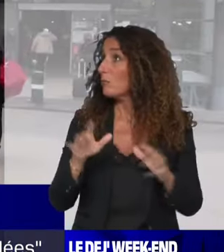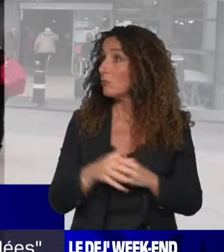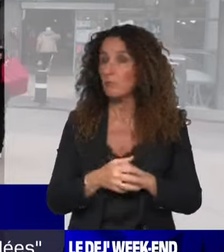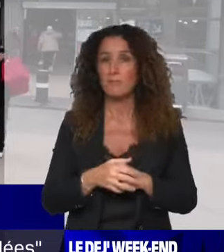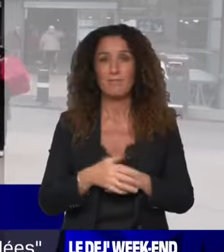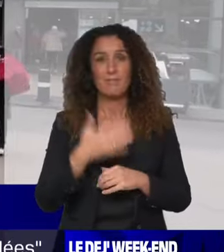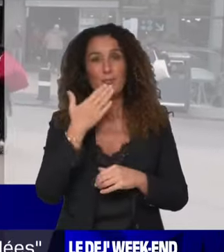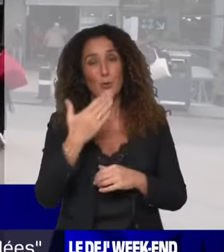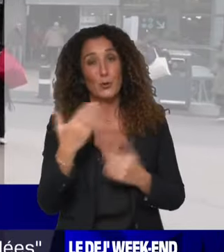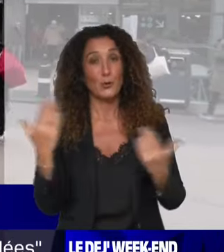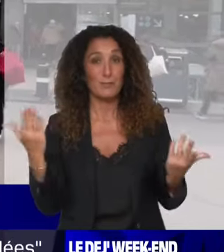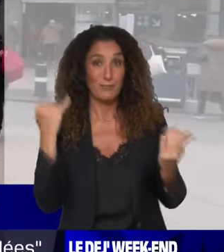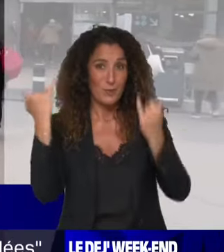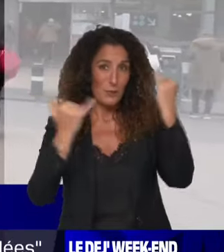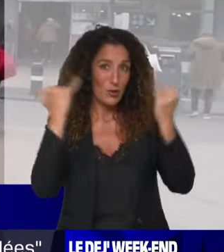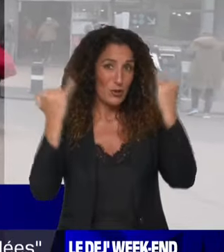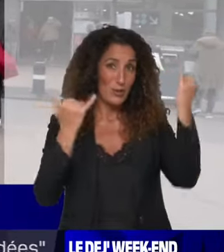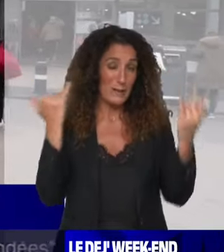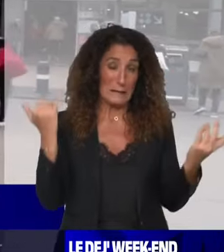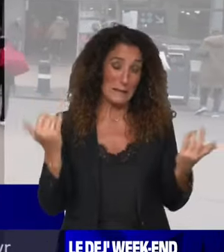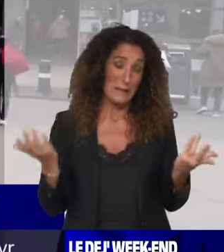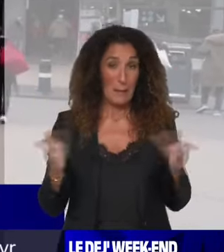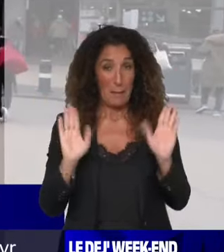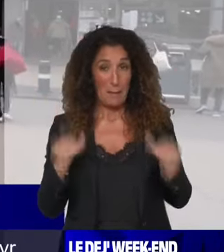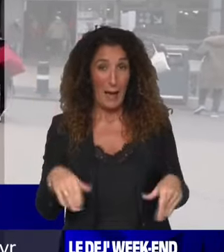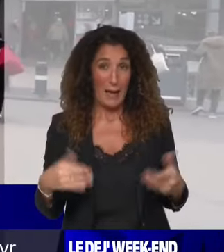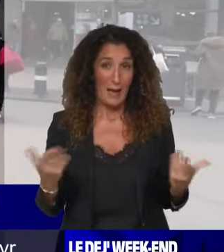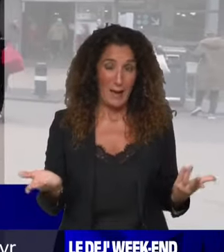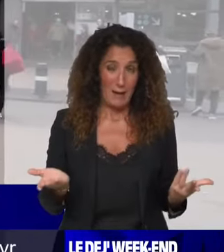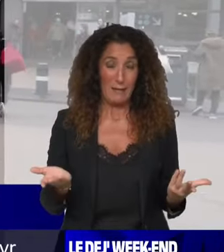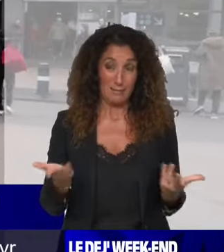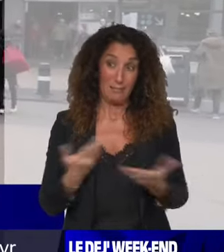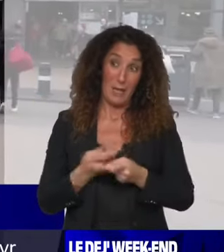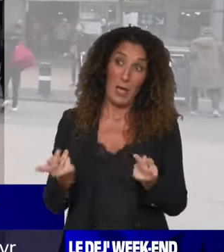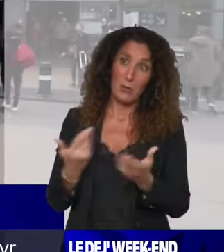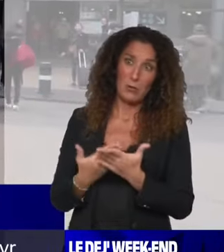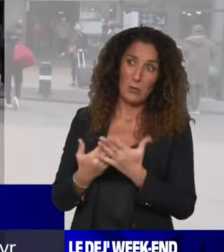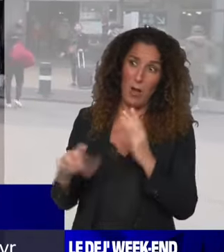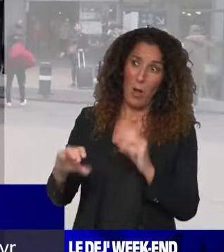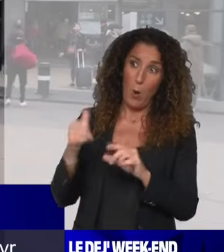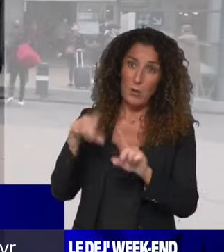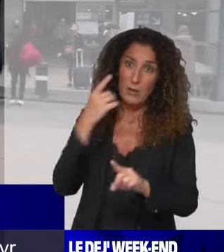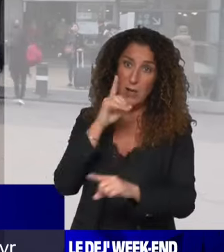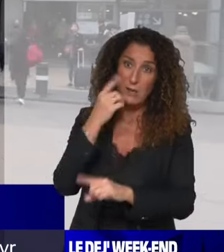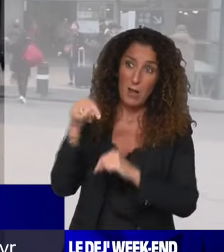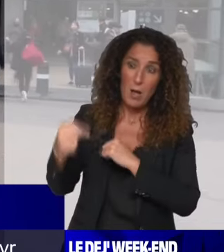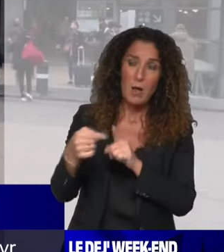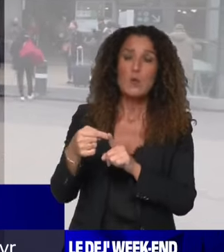Bonjour Fanny, bah vous l'imaginez, ils réagissent pas très bien à cette annonce. On imagine des galères au mois